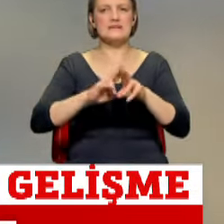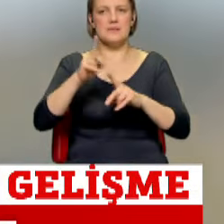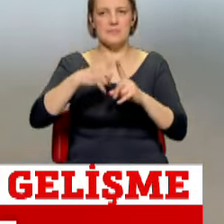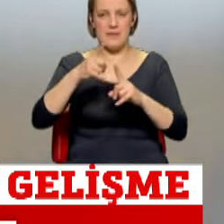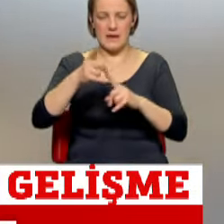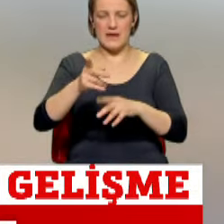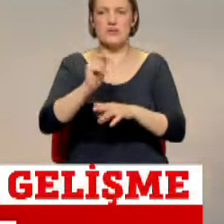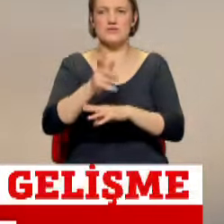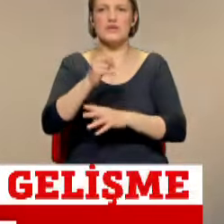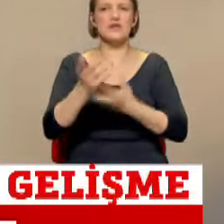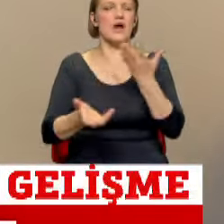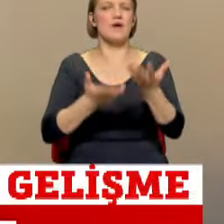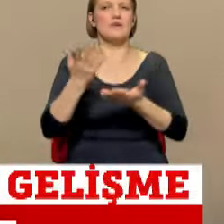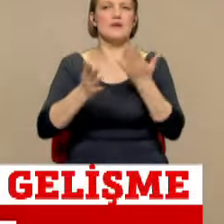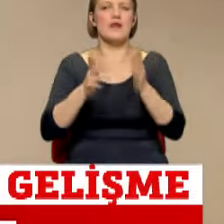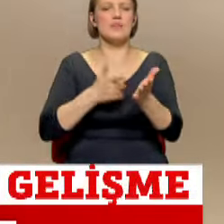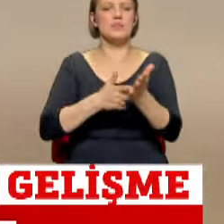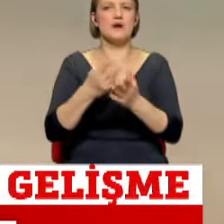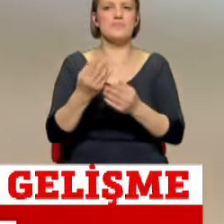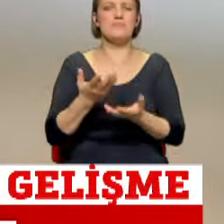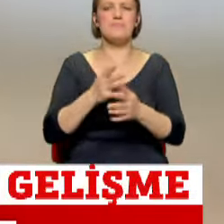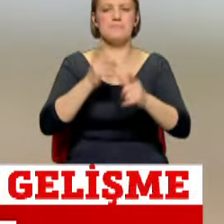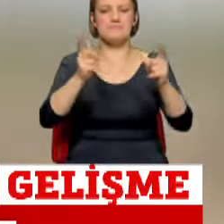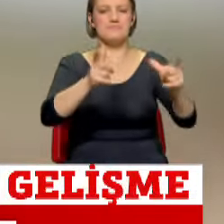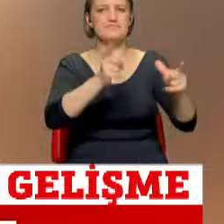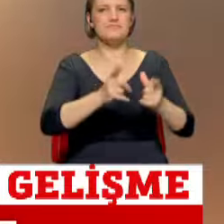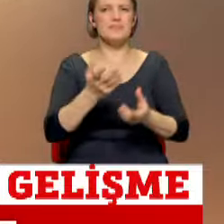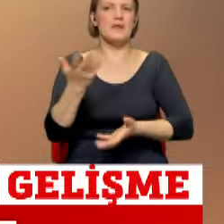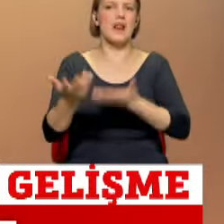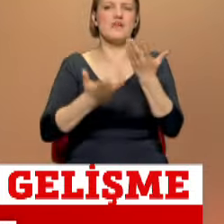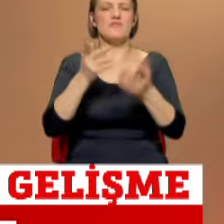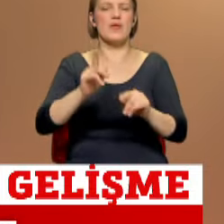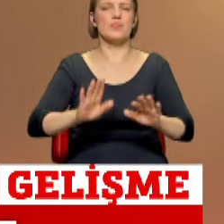Mazıdağ ilçelerinde ise çıkan yangınlarda tarım alanları alevlere teslim oldu.